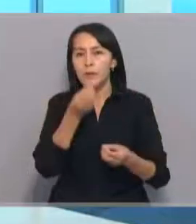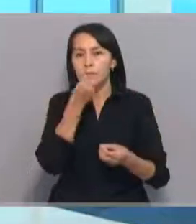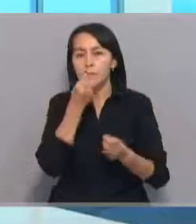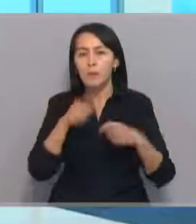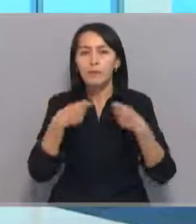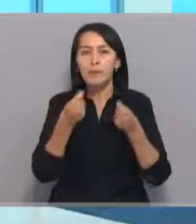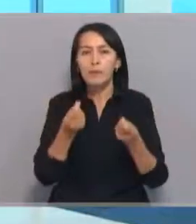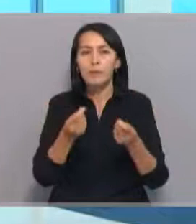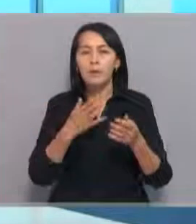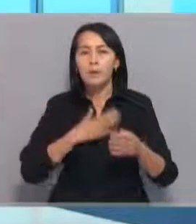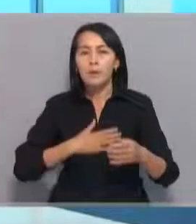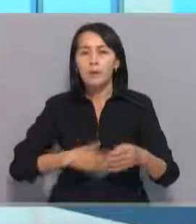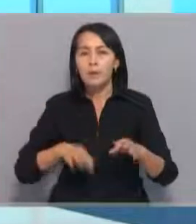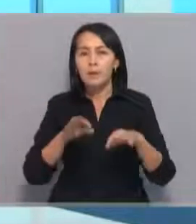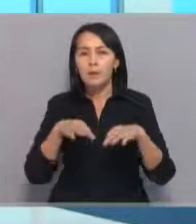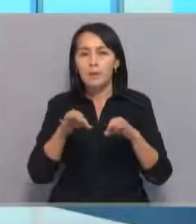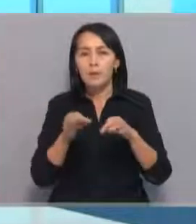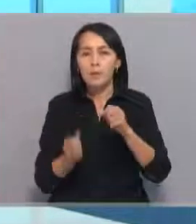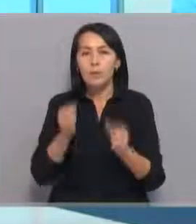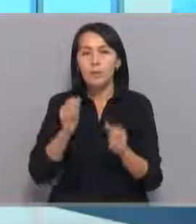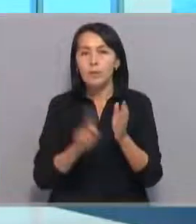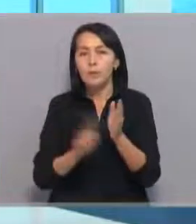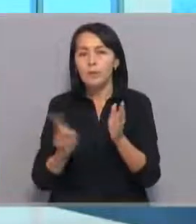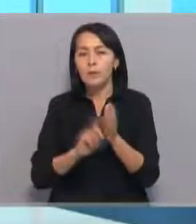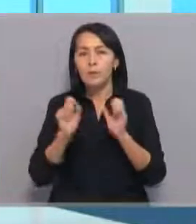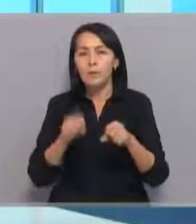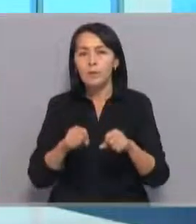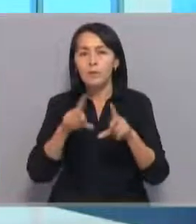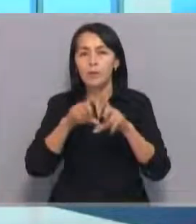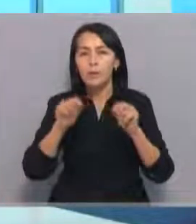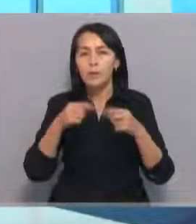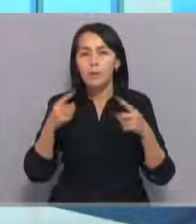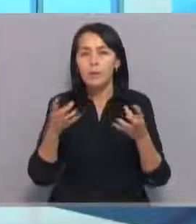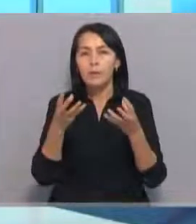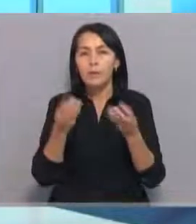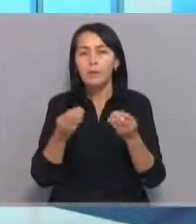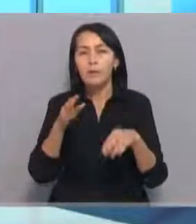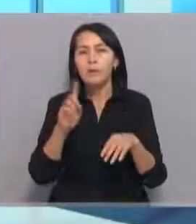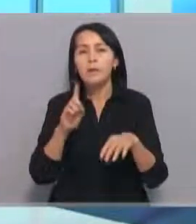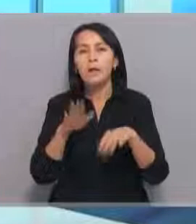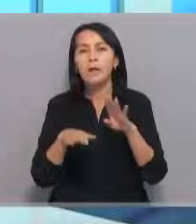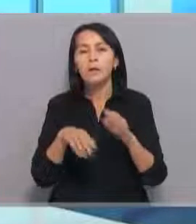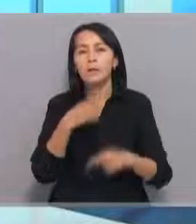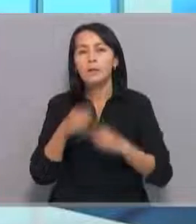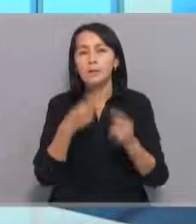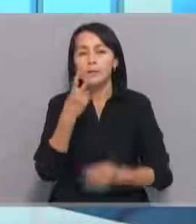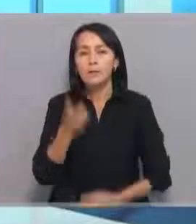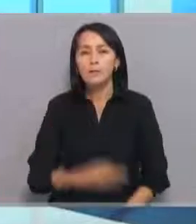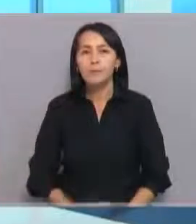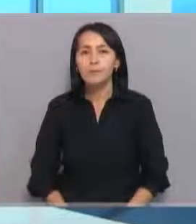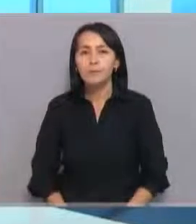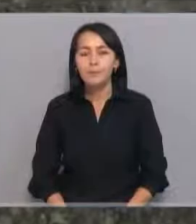тамақ беріледі. Қауіпсіз көлікпен тасымалданады. Оқу ұясының өзгелерден тағы несі артық? Тілші сюжетінен